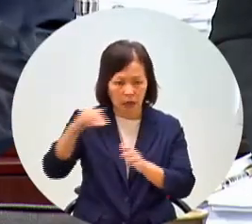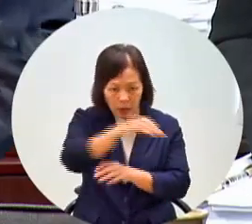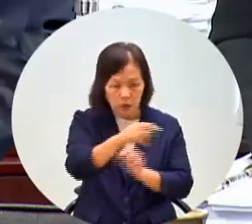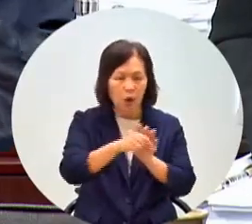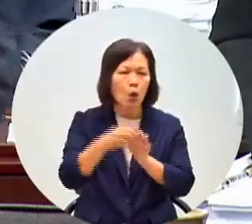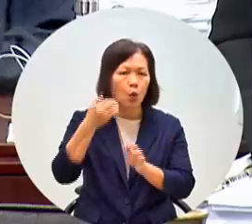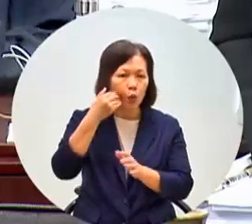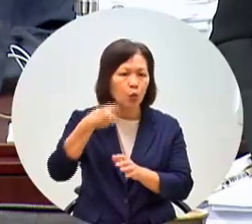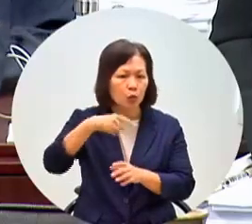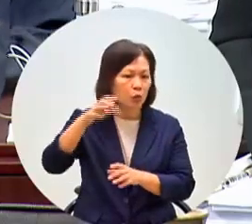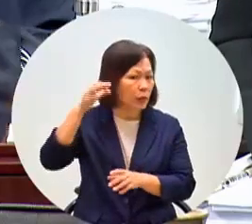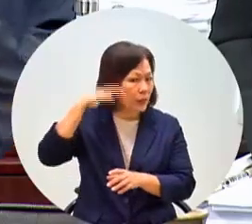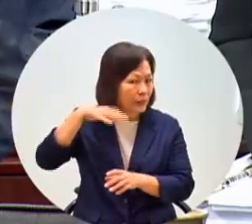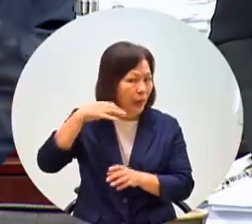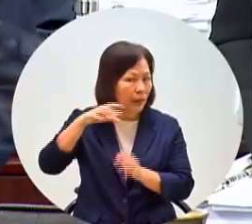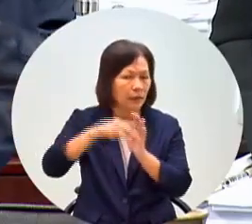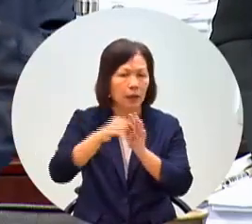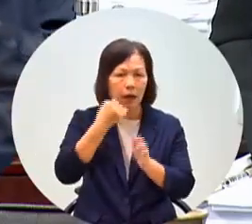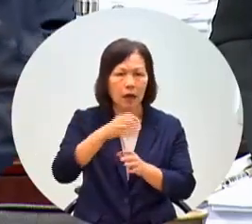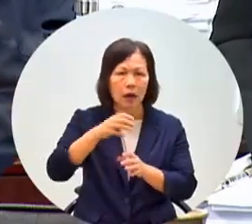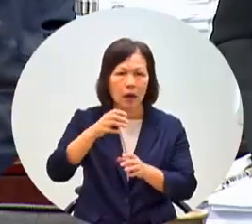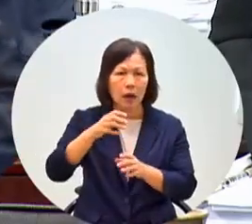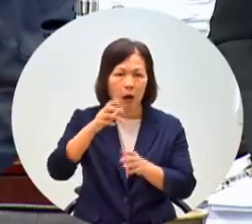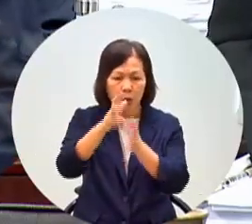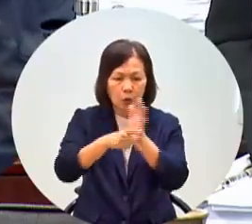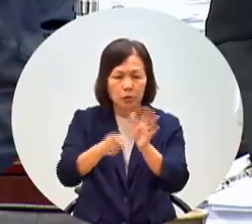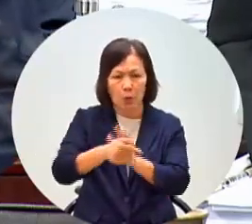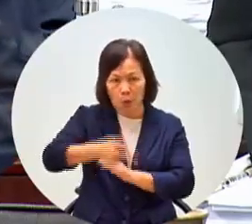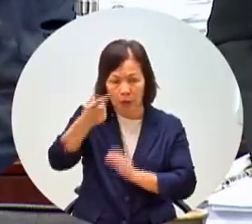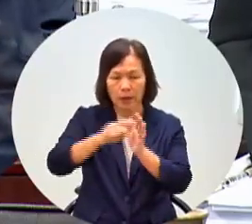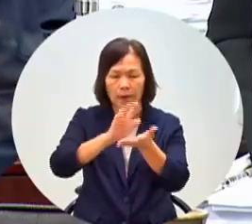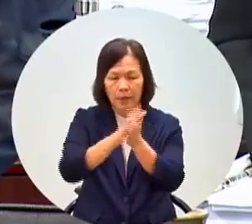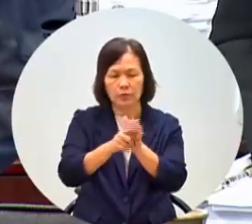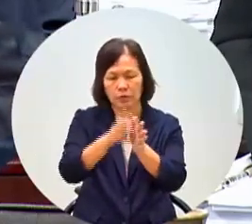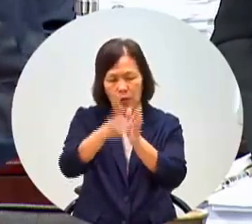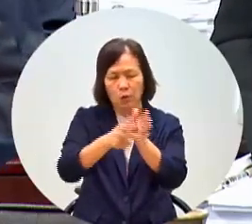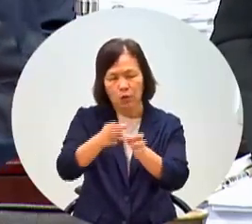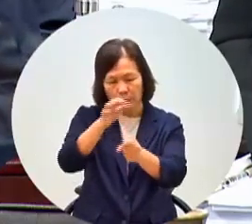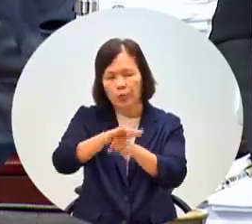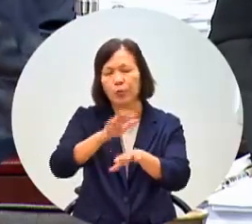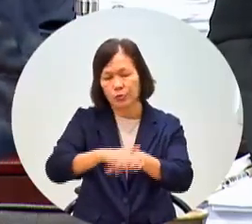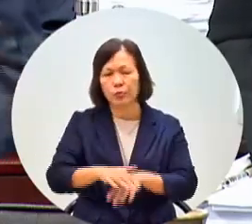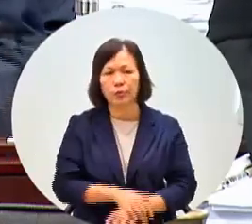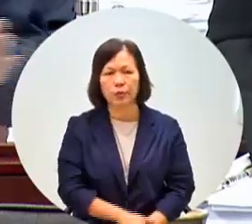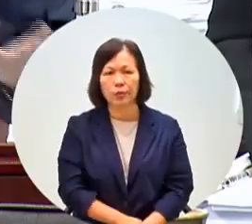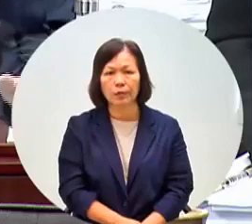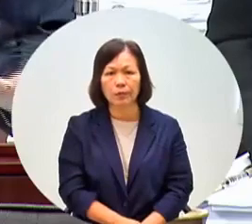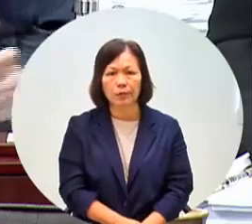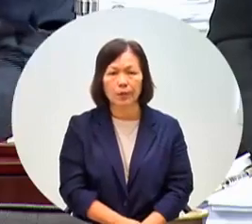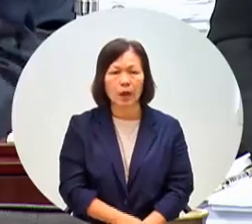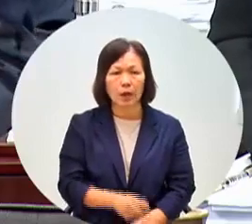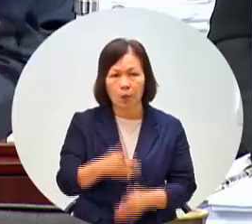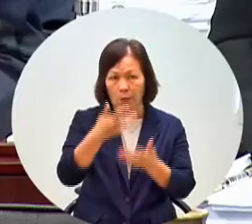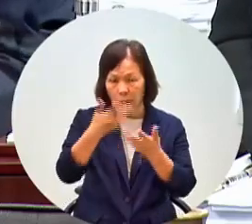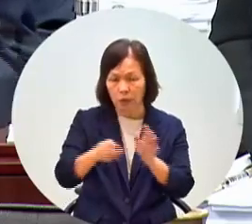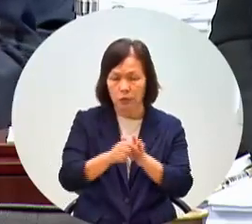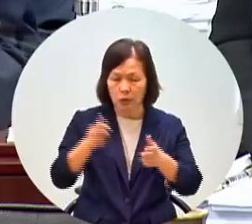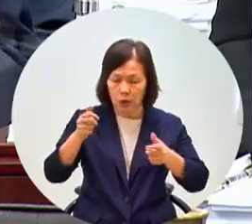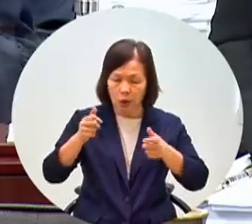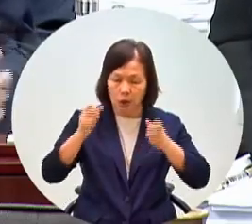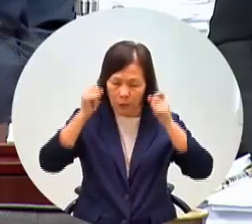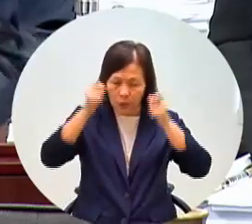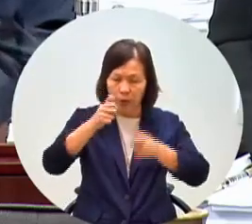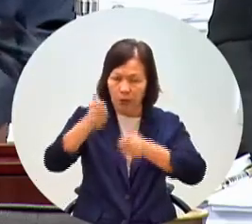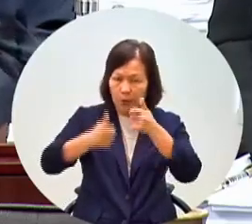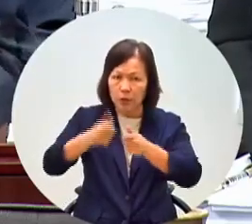就坐火车较近，安尼就用台铁的方式标准来做补助嘛，吼。那另外，其实很多的运动比赛选手，大